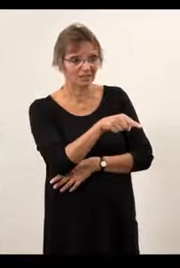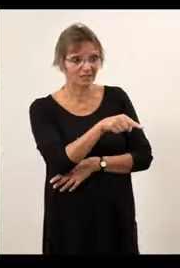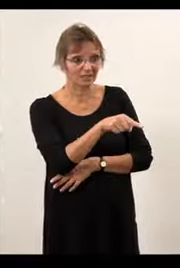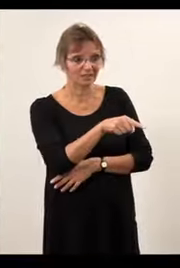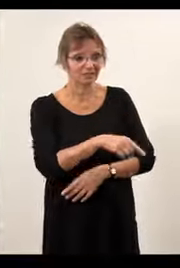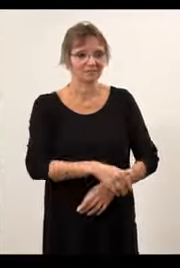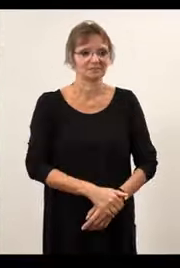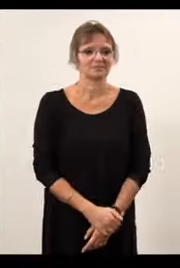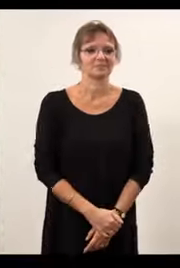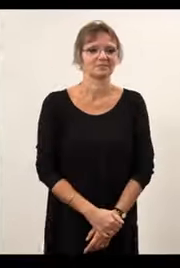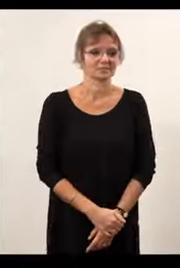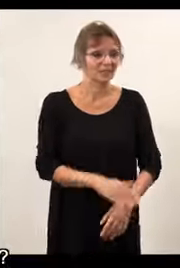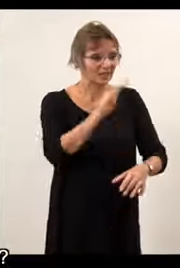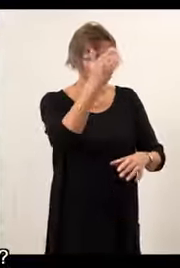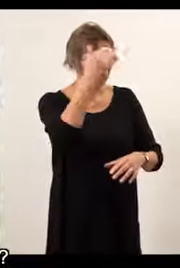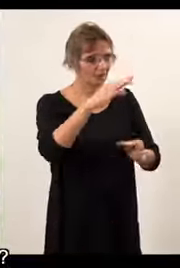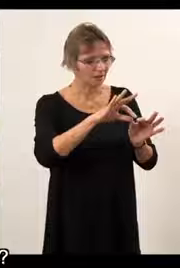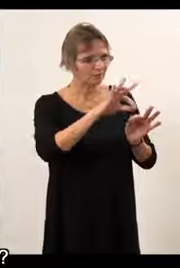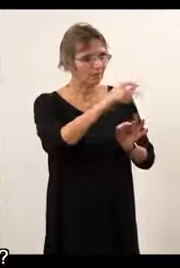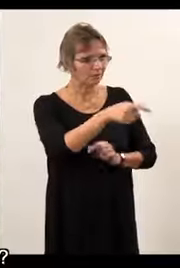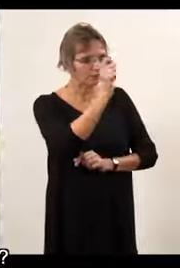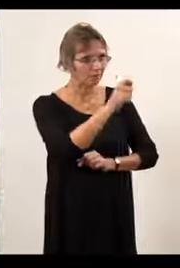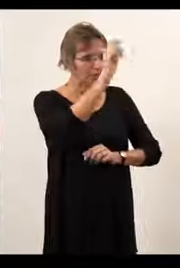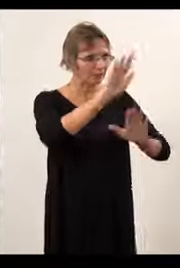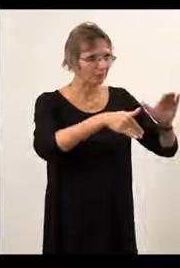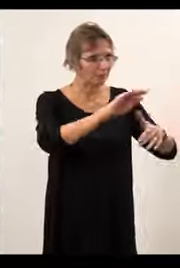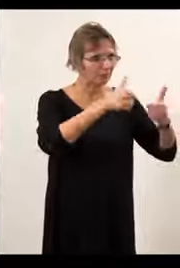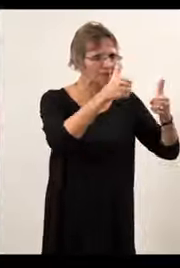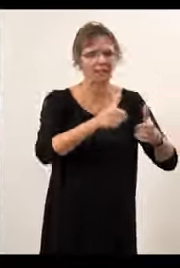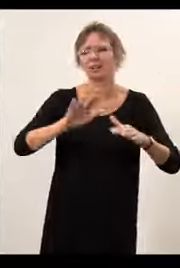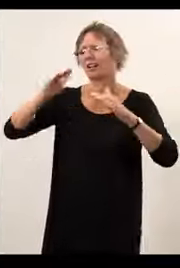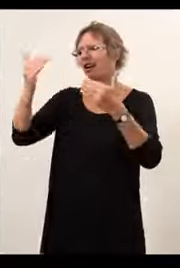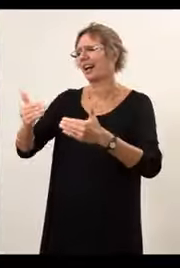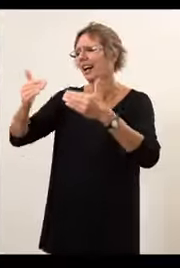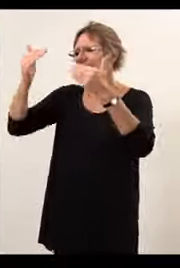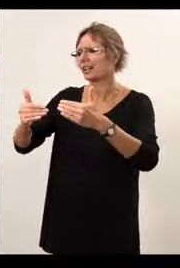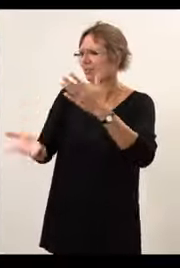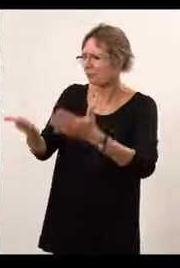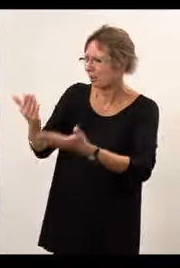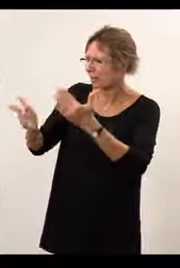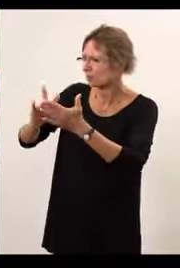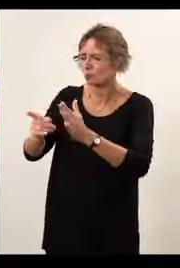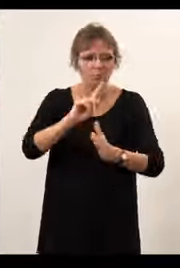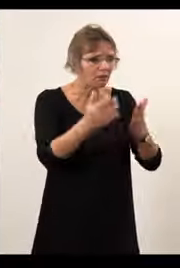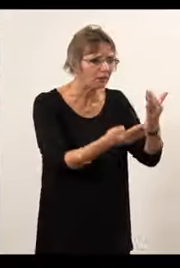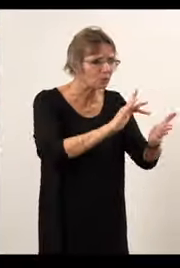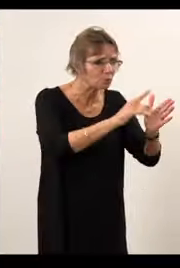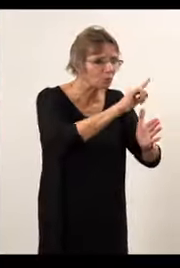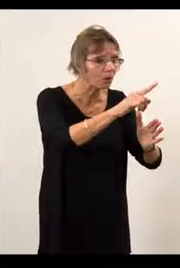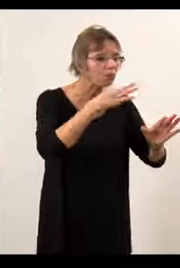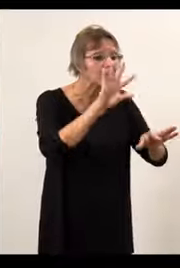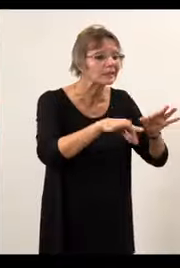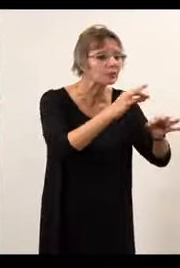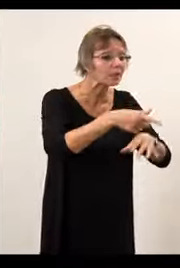T'as vu ça? Tu sais qu'elle marche vraiment? Attends, on va pas s'en sortir là si tu déballes tout ce que je range. Mais je déballe pas,